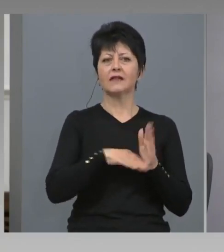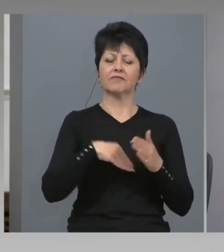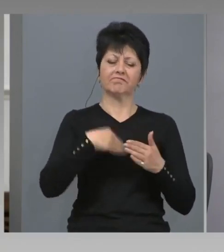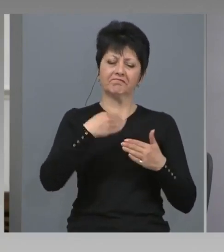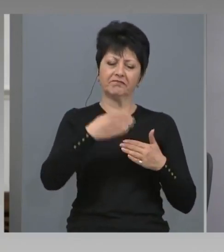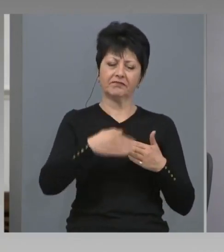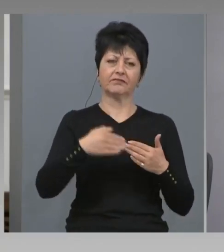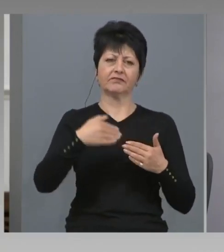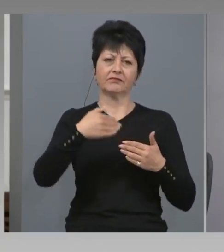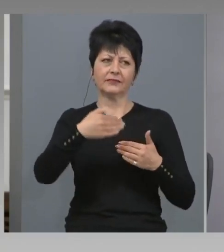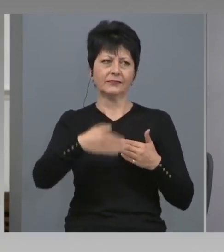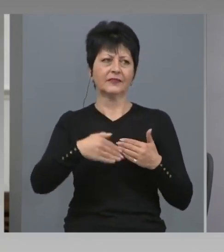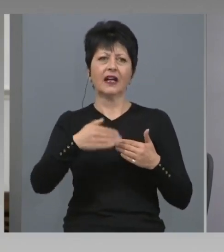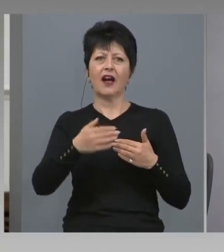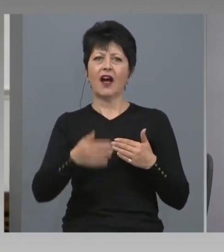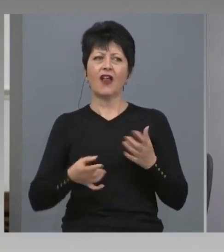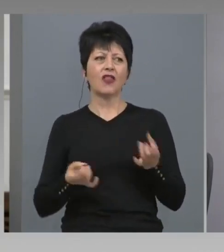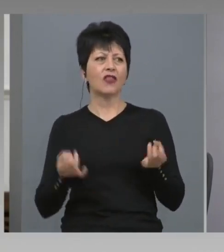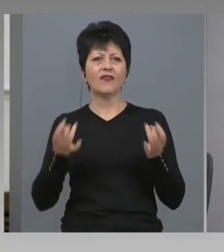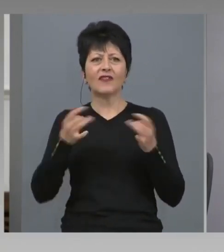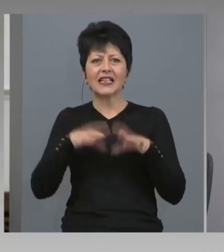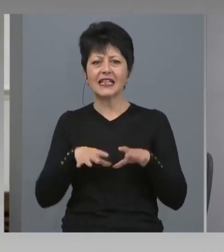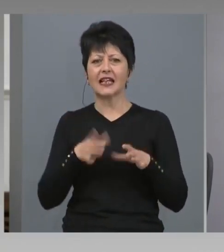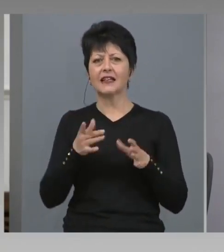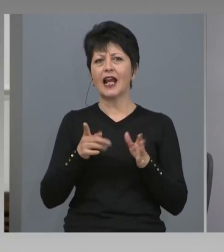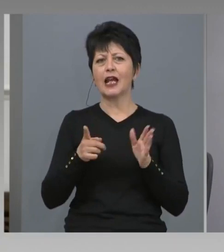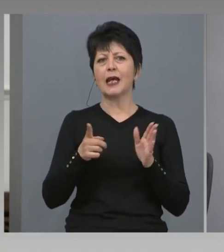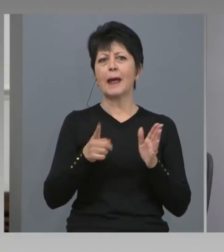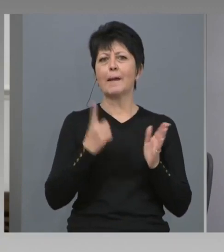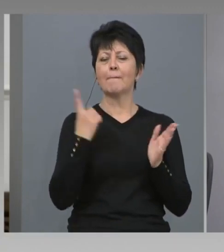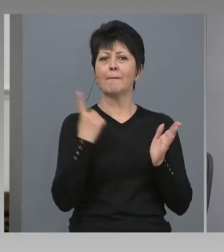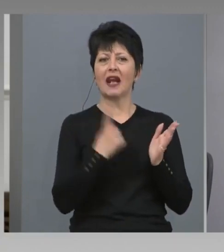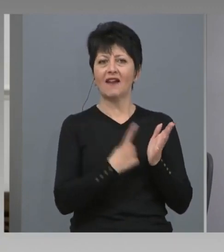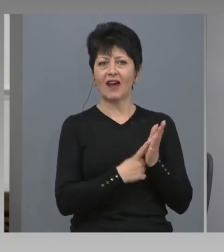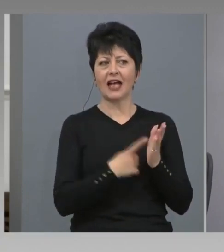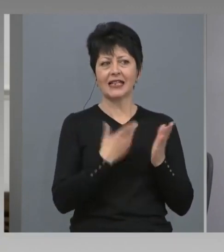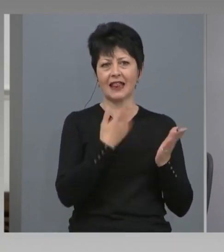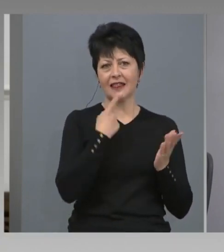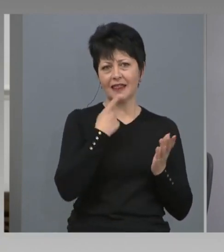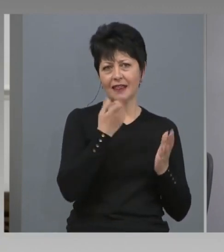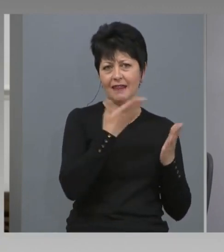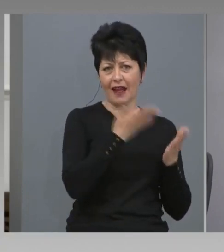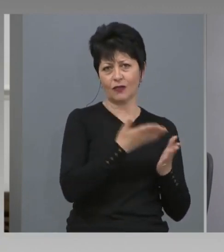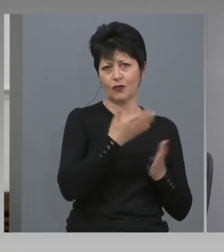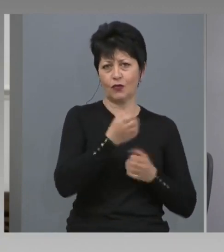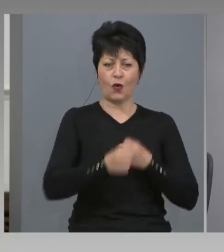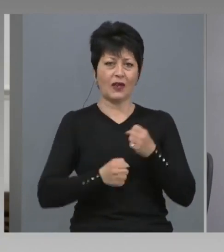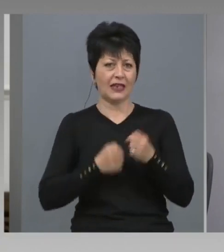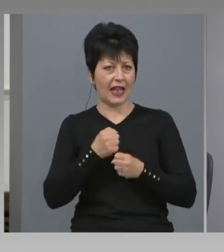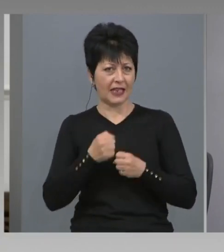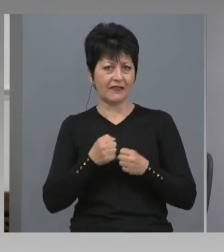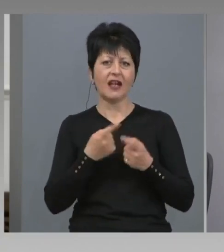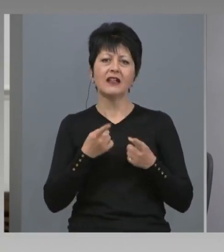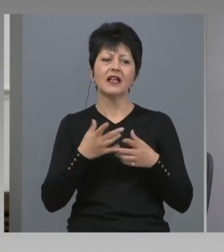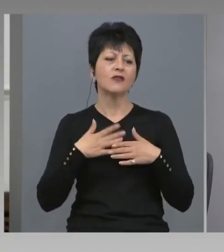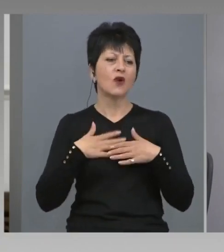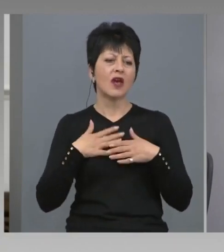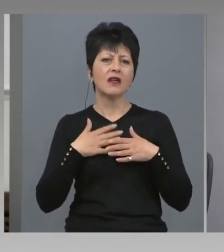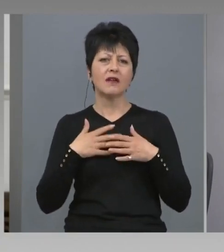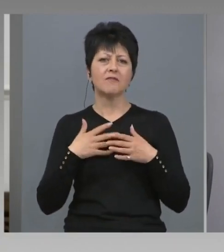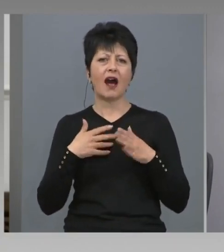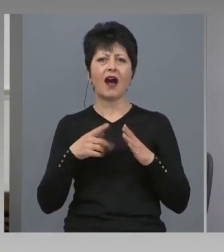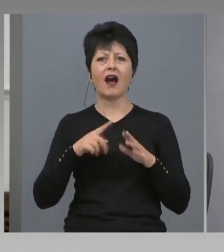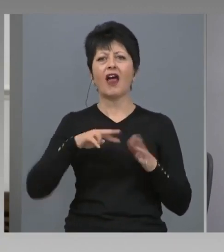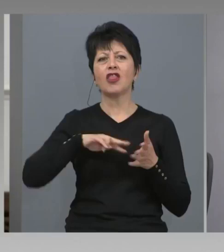последващи възникнали вече права и удължено тяхното действие, което предполага нова нормативна регулация.